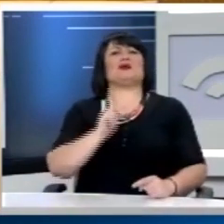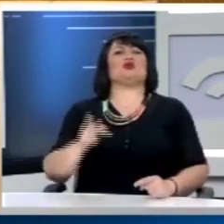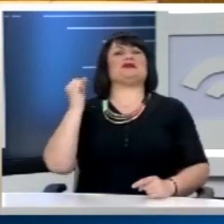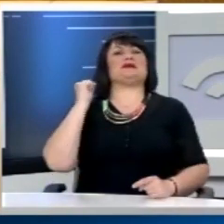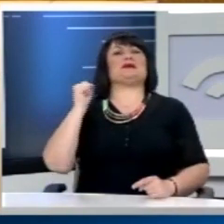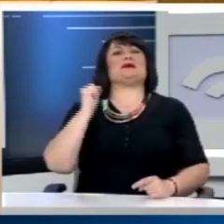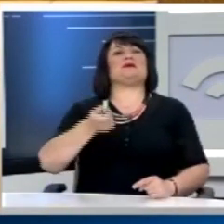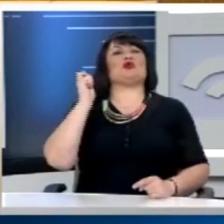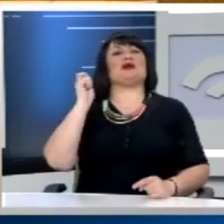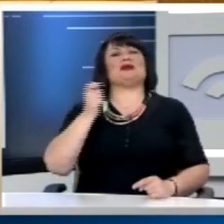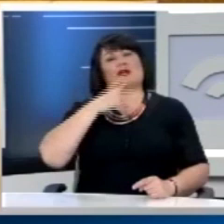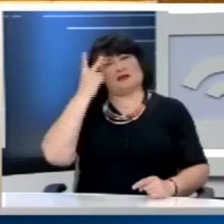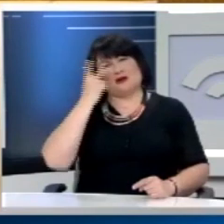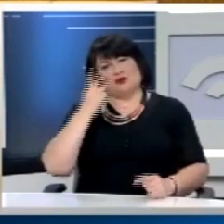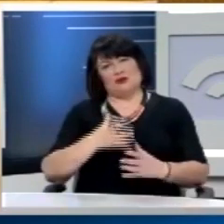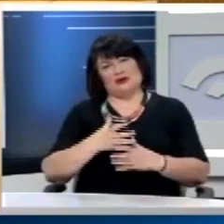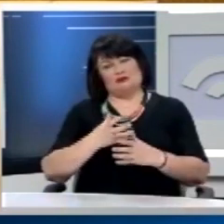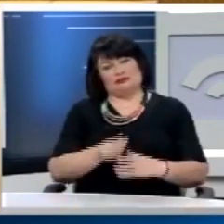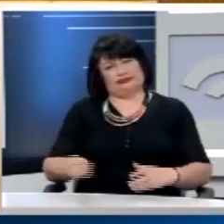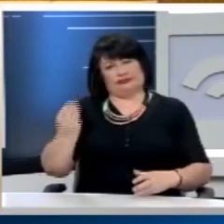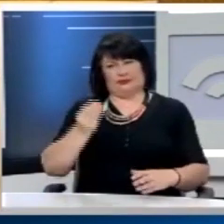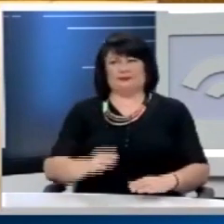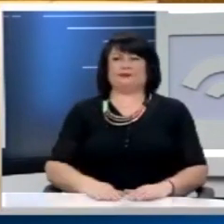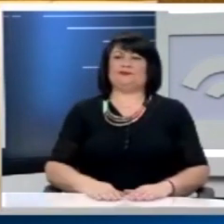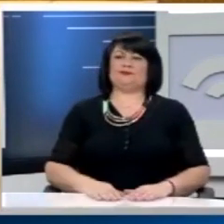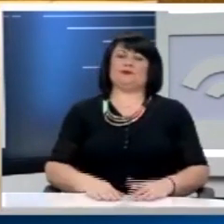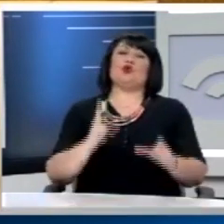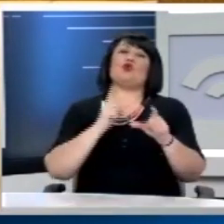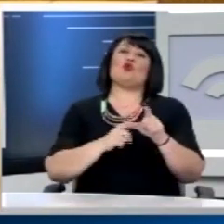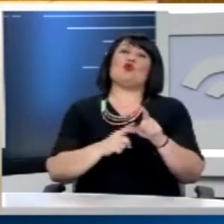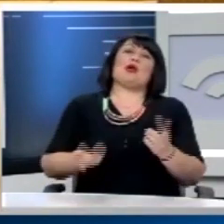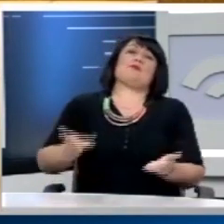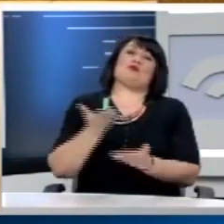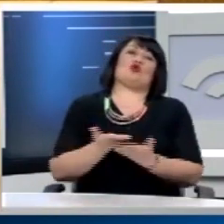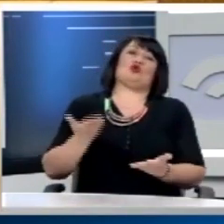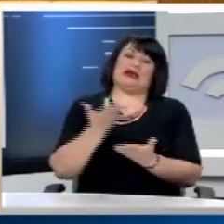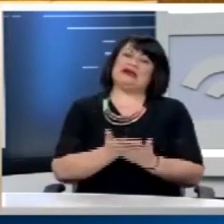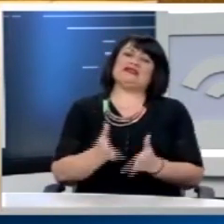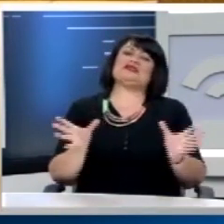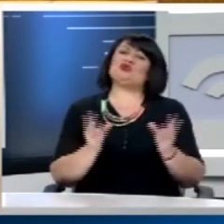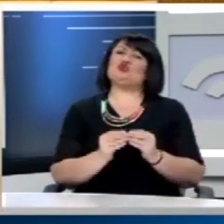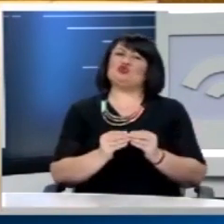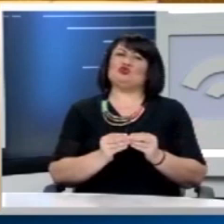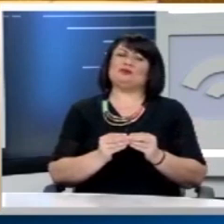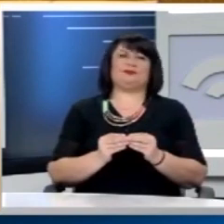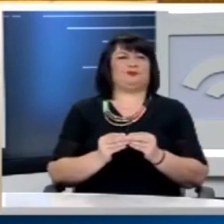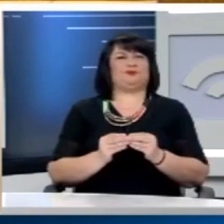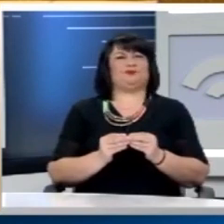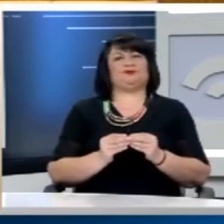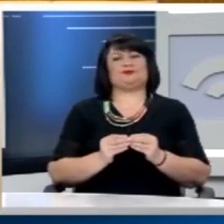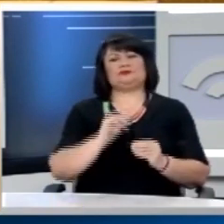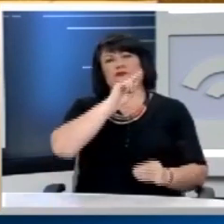συνδικαλιστικά και πολιτικά δικαιώματα. Οι προτάσεις του ΚΚΕ αφορούν, εκτός των άλλων,